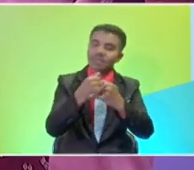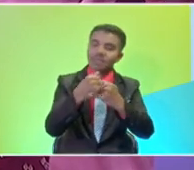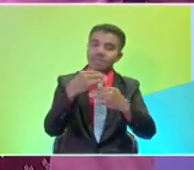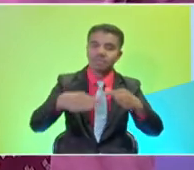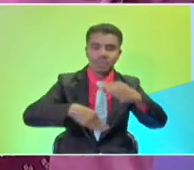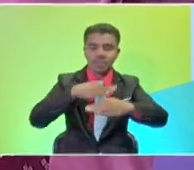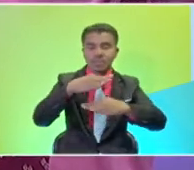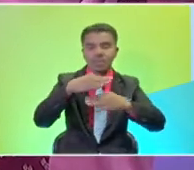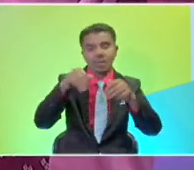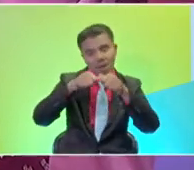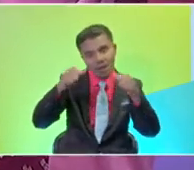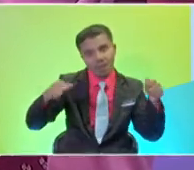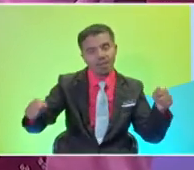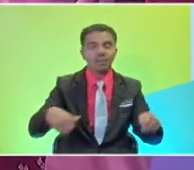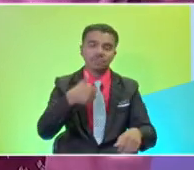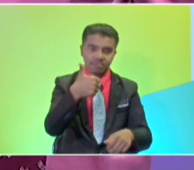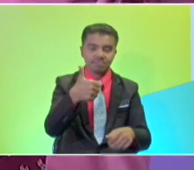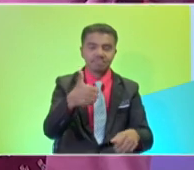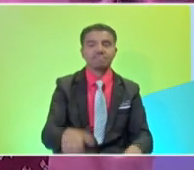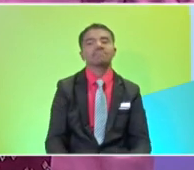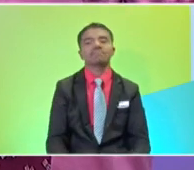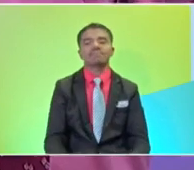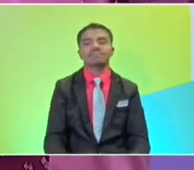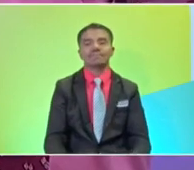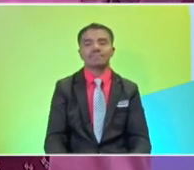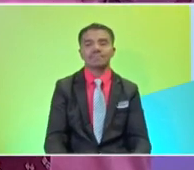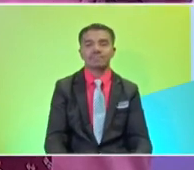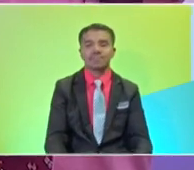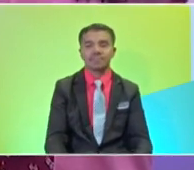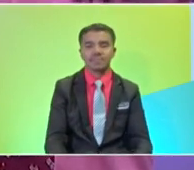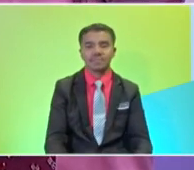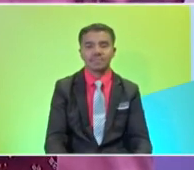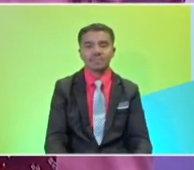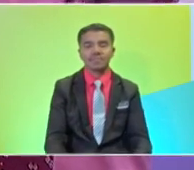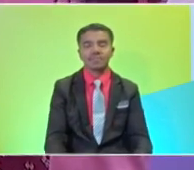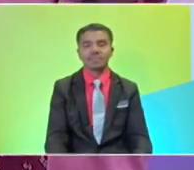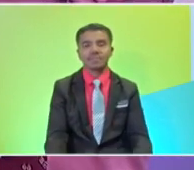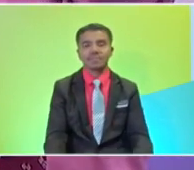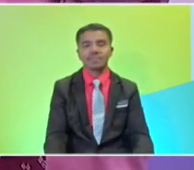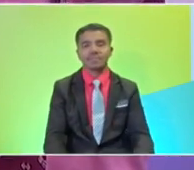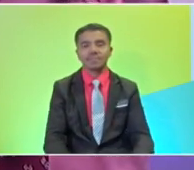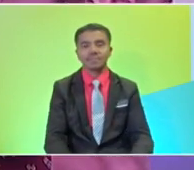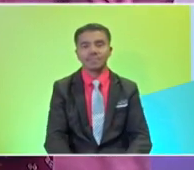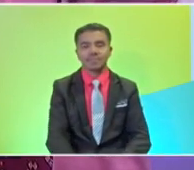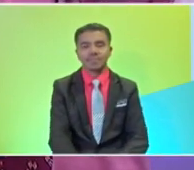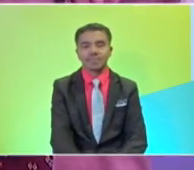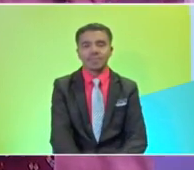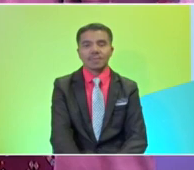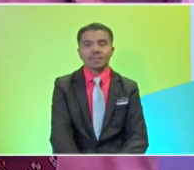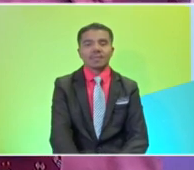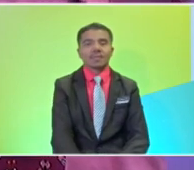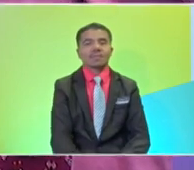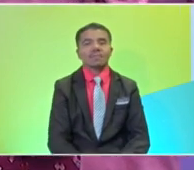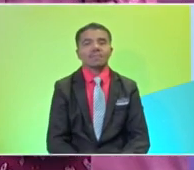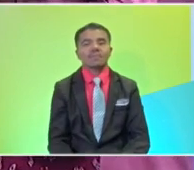al-basitah ataupun al-fakr albasitah menurut pemawaqif munasibah biturtin munazamah widah